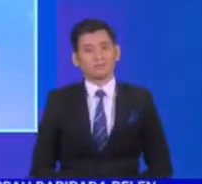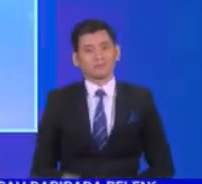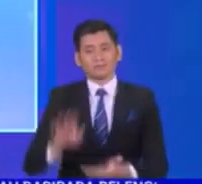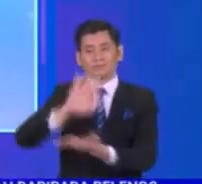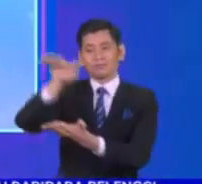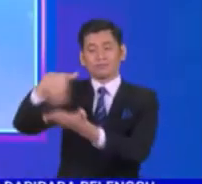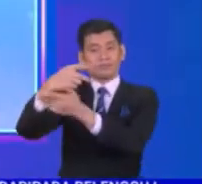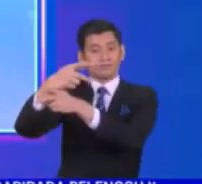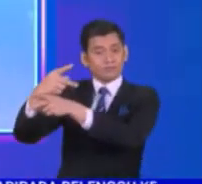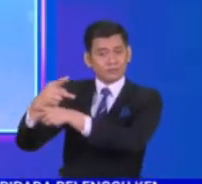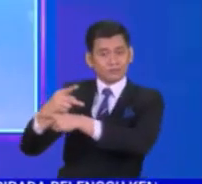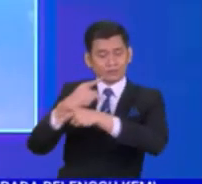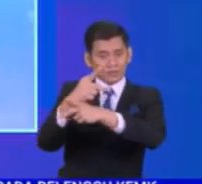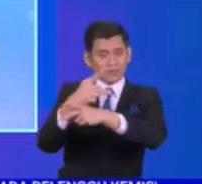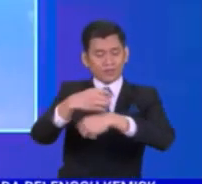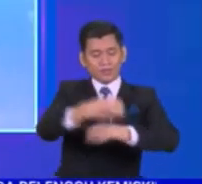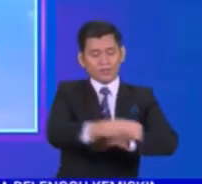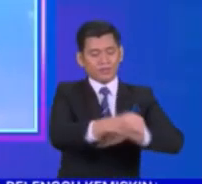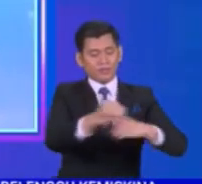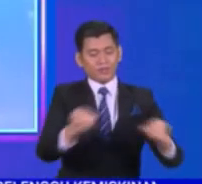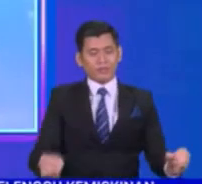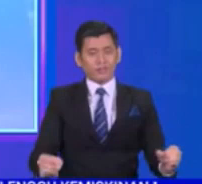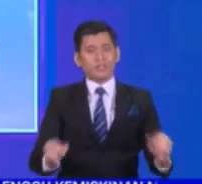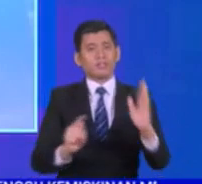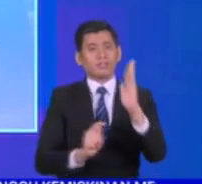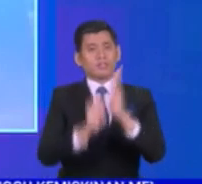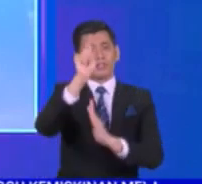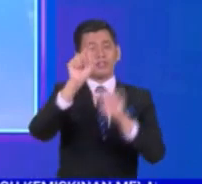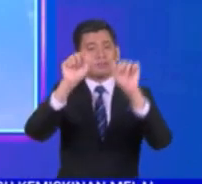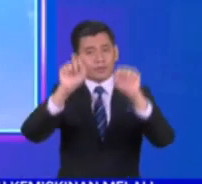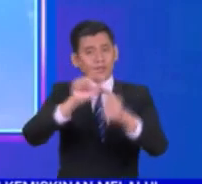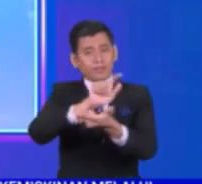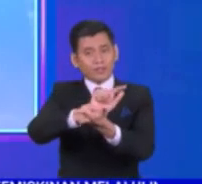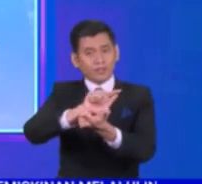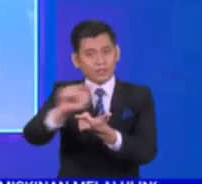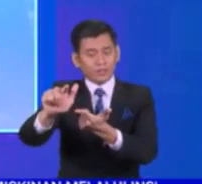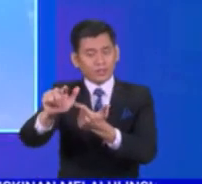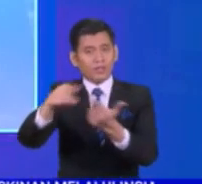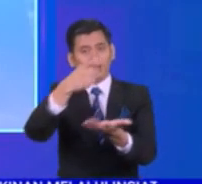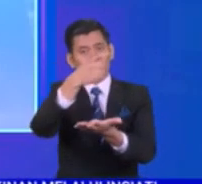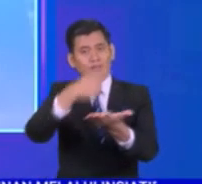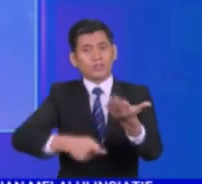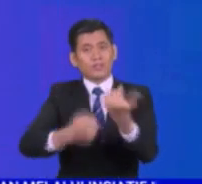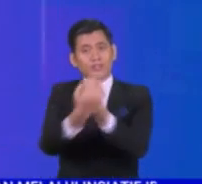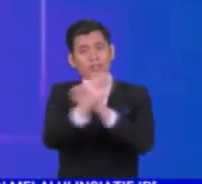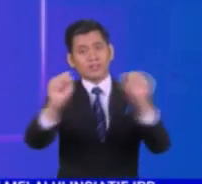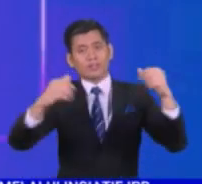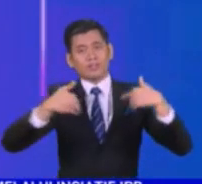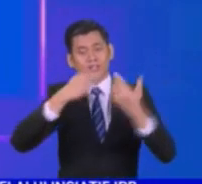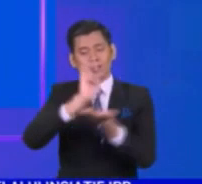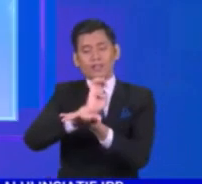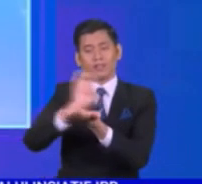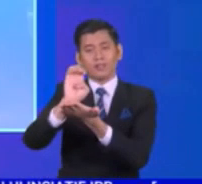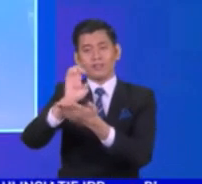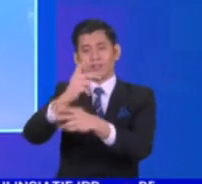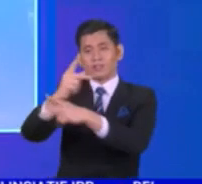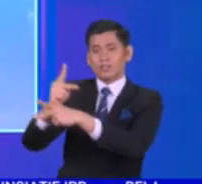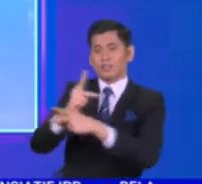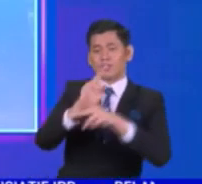Pusat jagaan di aras pejabat yang lebih tinggi akan dibenarkan. Insentif cukai sedia ada dan allowance jagaan